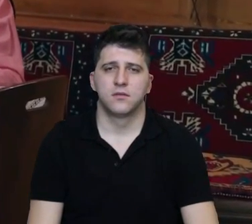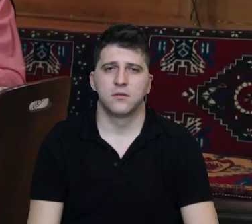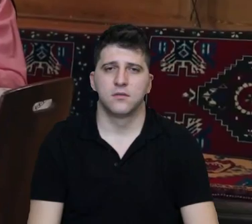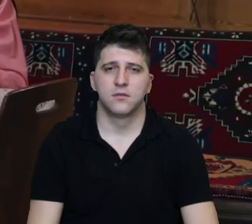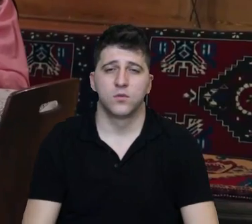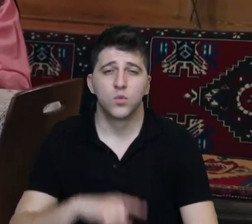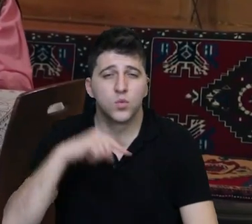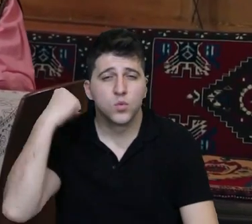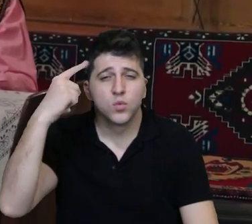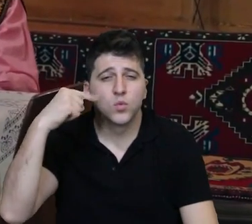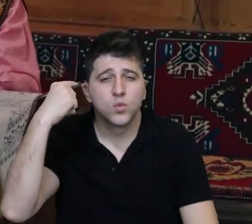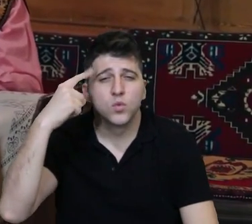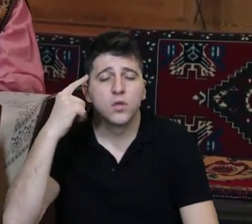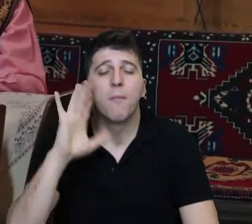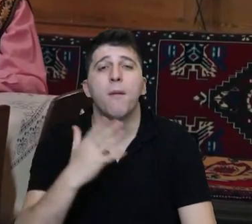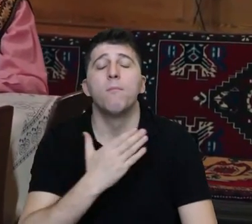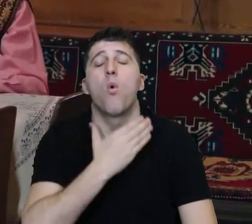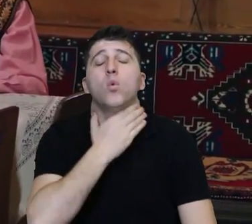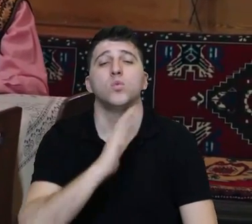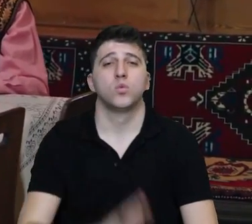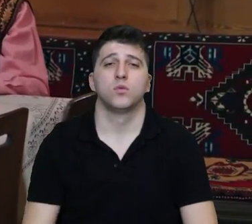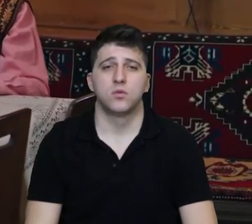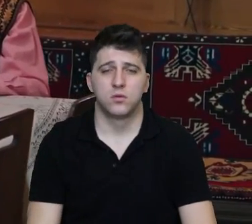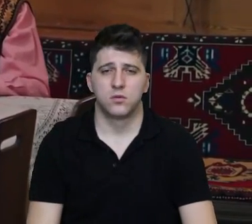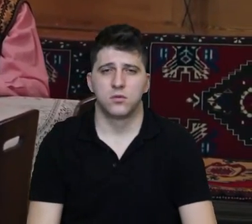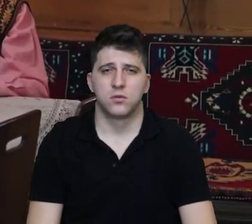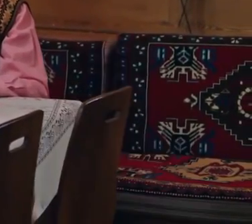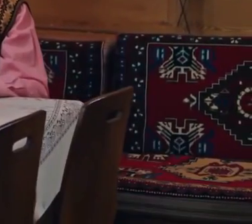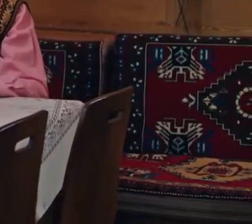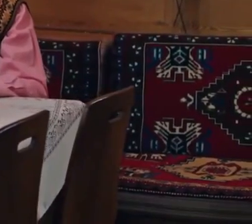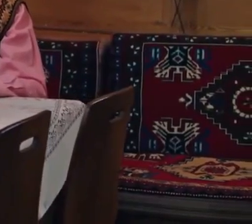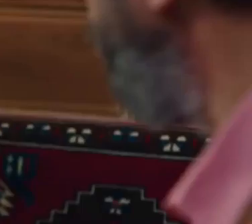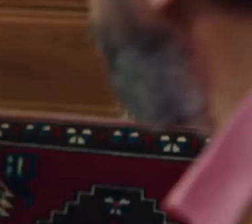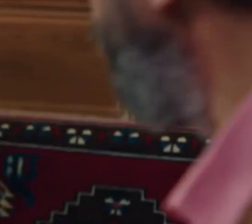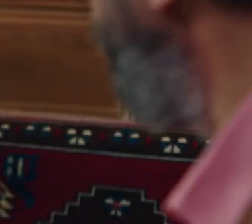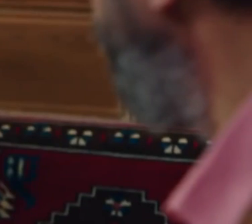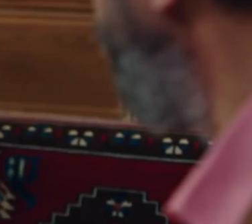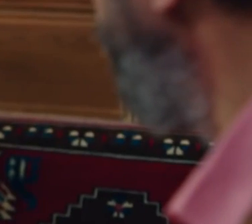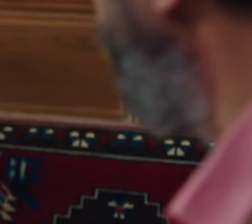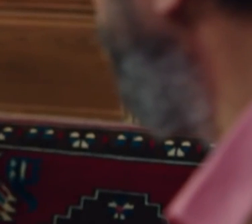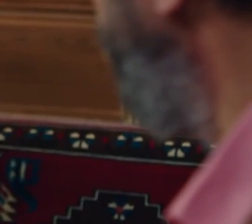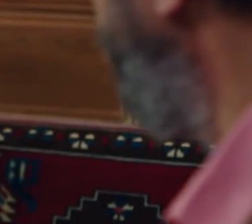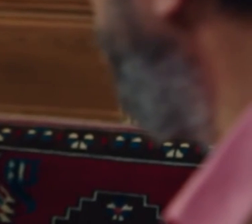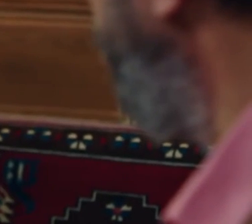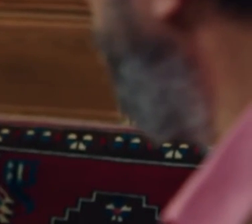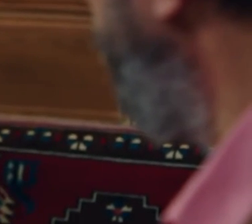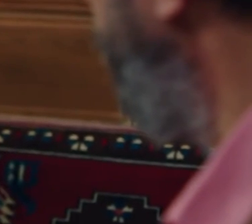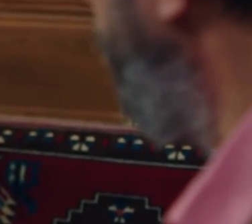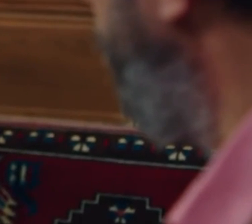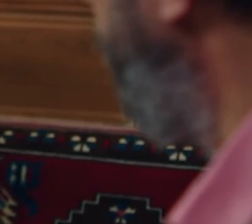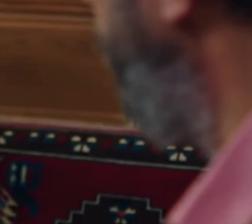Düşünceye dalma. Boğulursun. Alev üzgün ifadesiyle çorbasını karıştırıp duruyor.